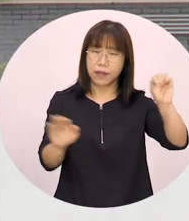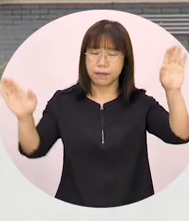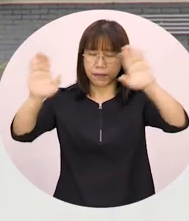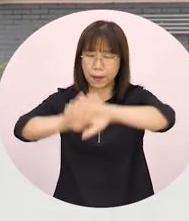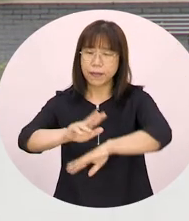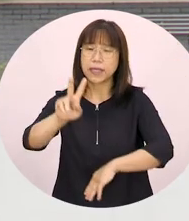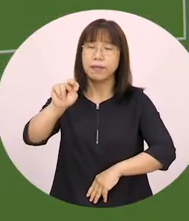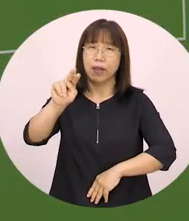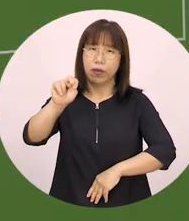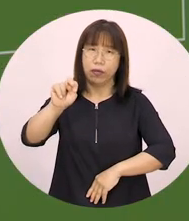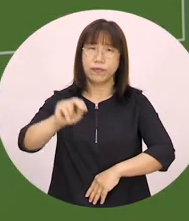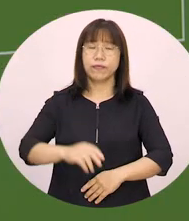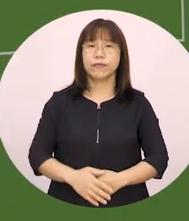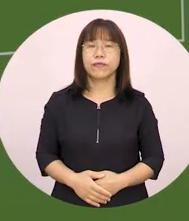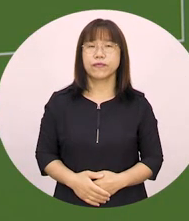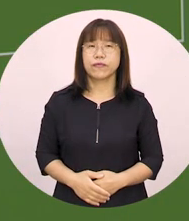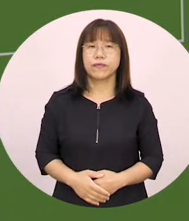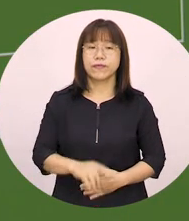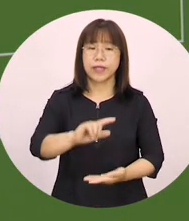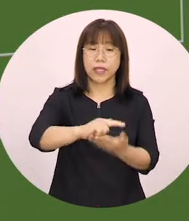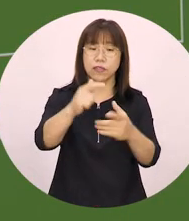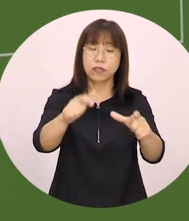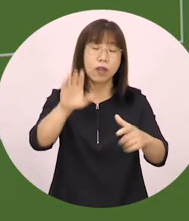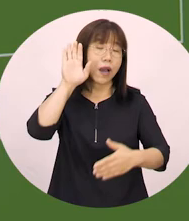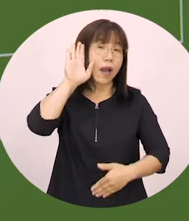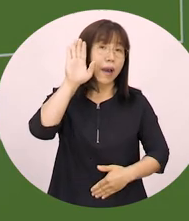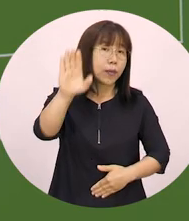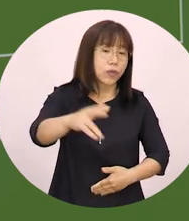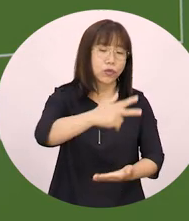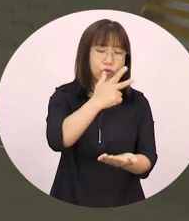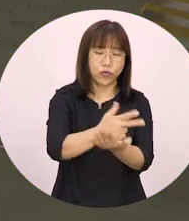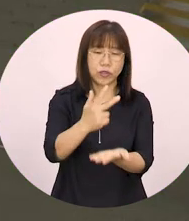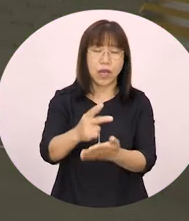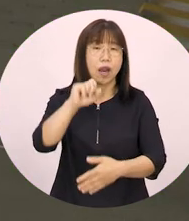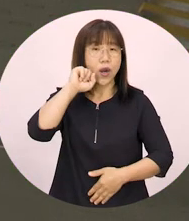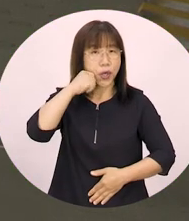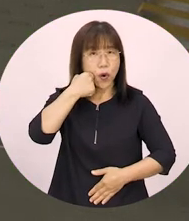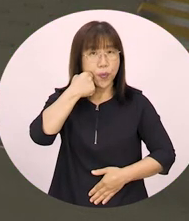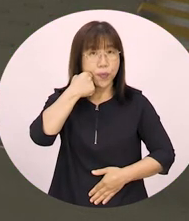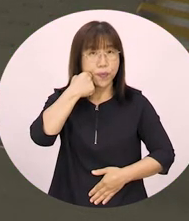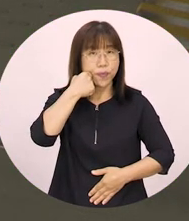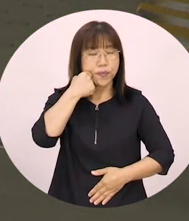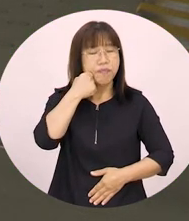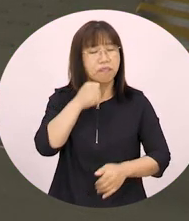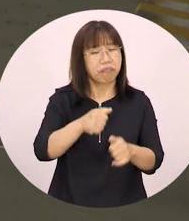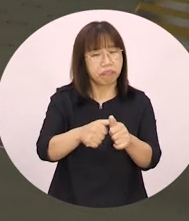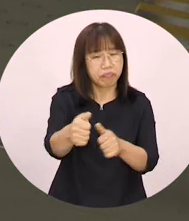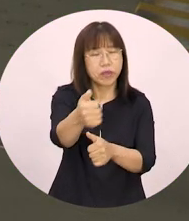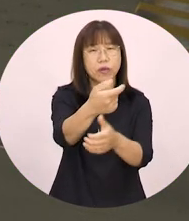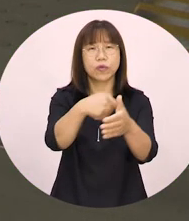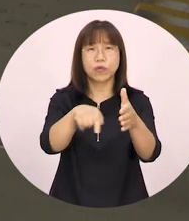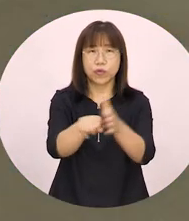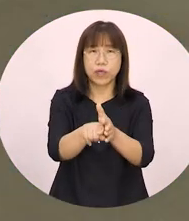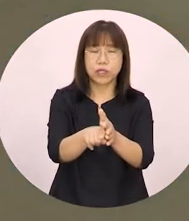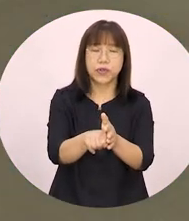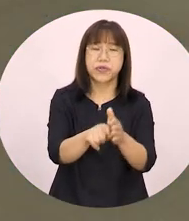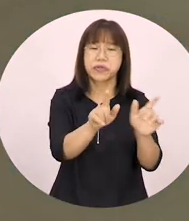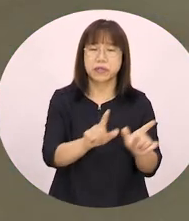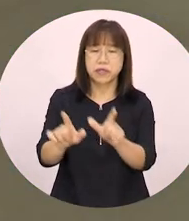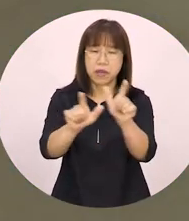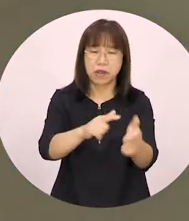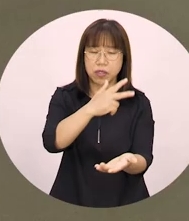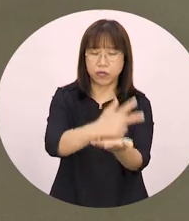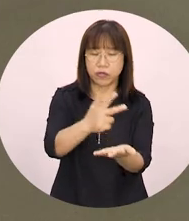원, 야간 이용은 2만 원이 부과됩니다. 한편 강서구는 앞으로도 주차난 안으로 어려움을 겪고 있는 주택가를